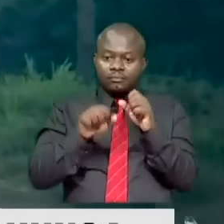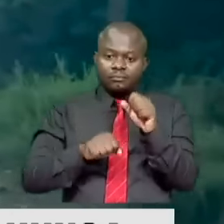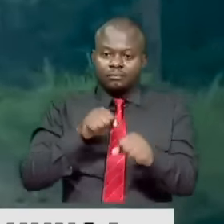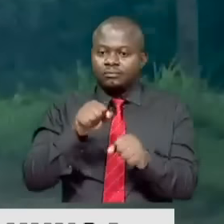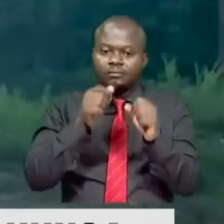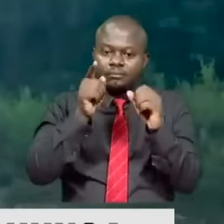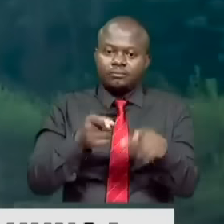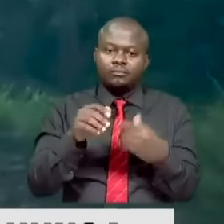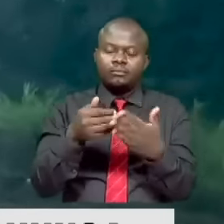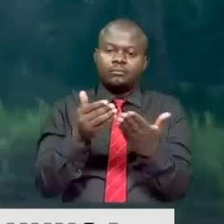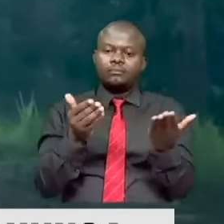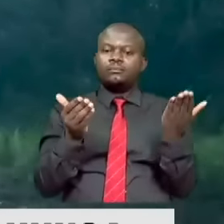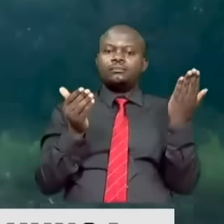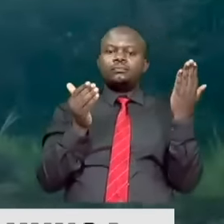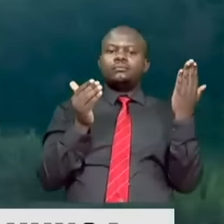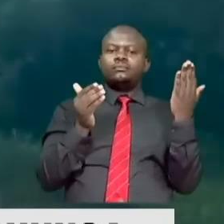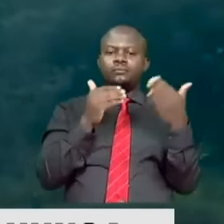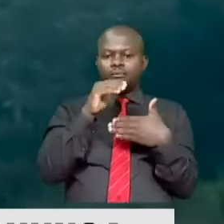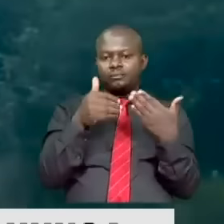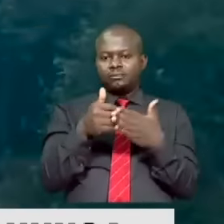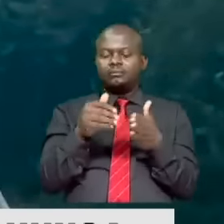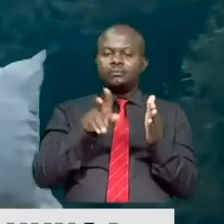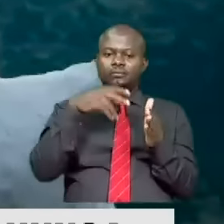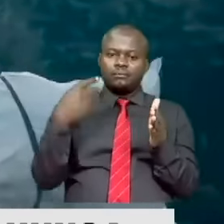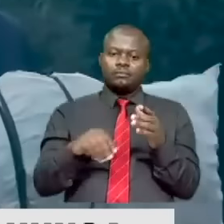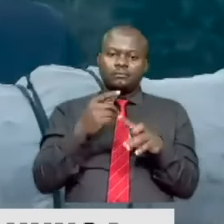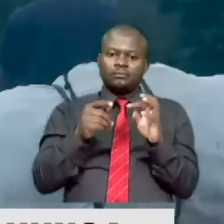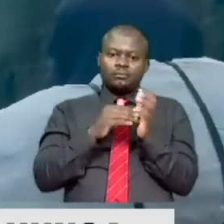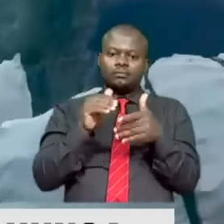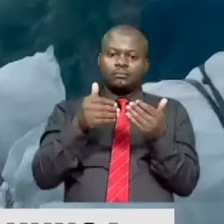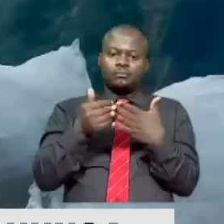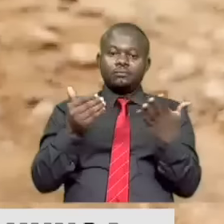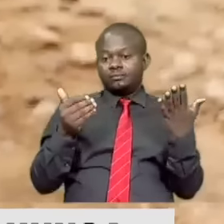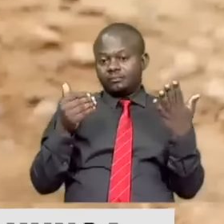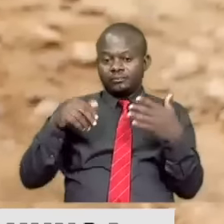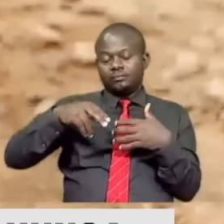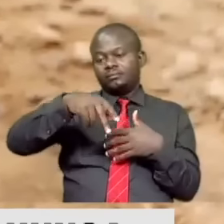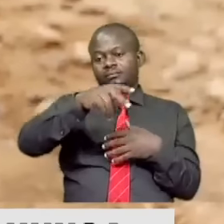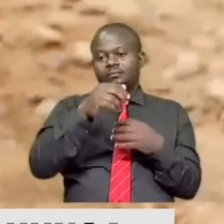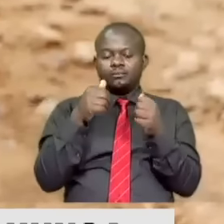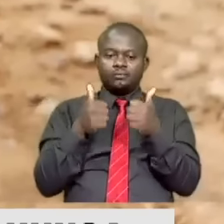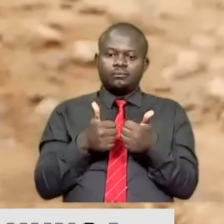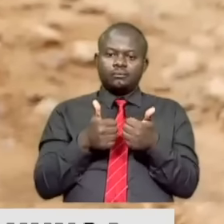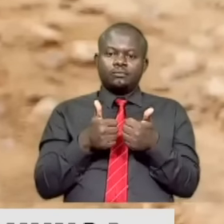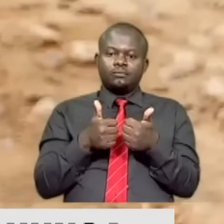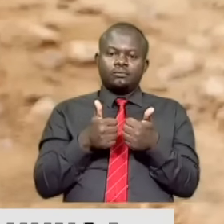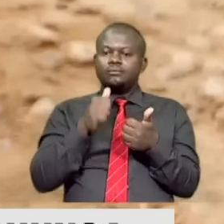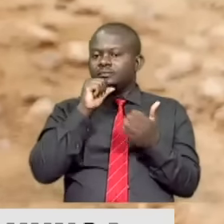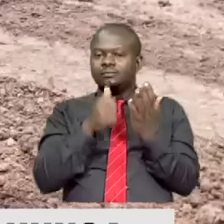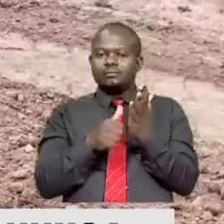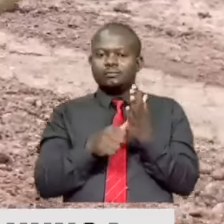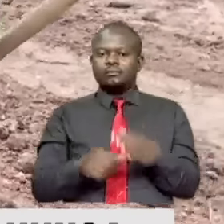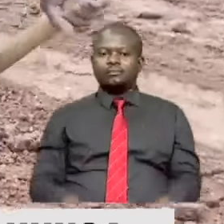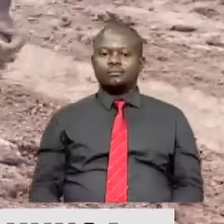ninjoro rikagwa mu kiziba rikaba ryatura umuntu hasi ariko ubu ngubu rishobora kuzajya afatiyeho zagira iki